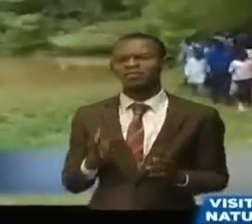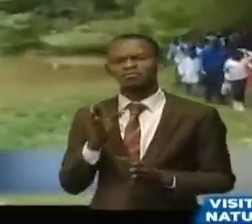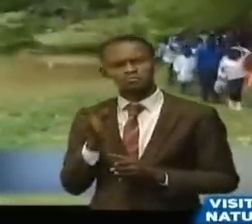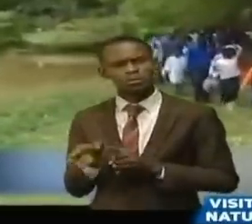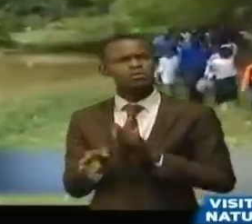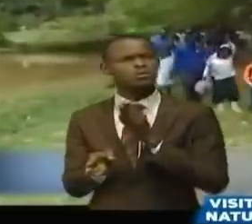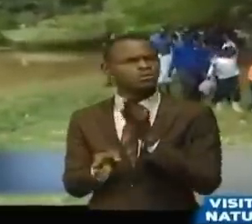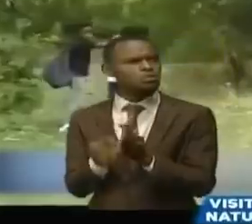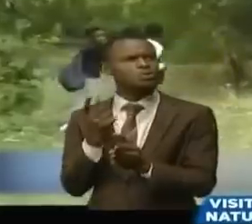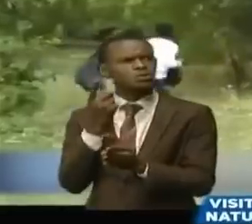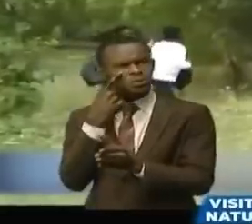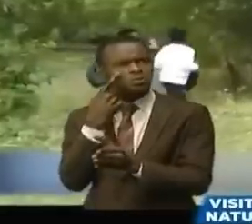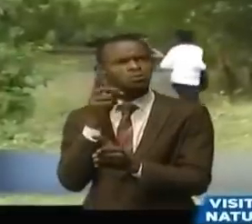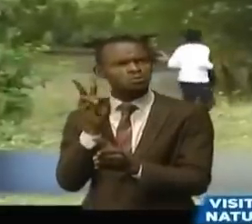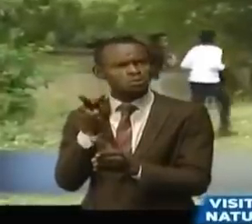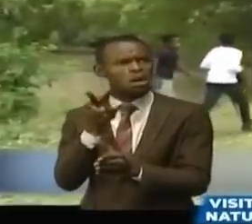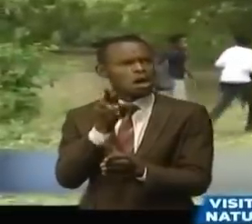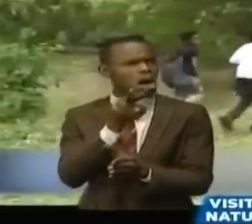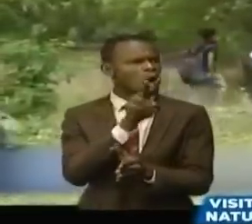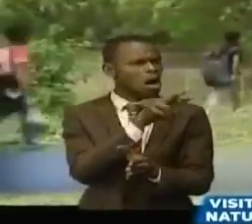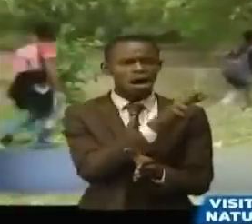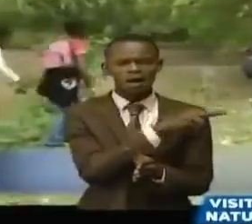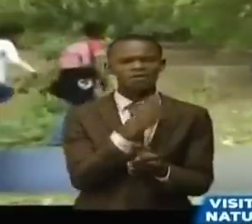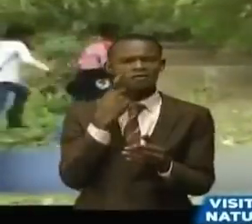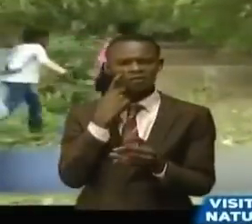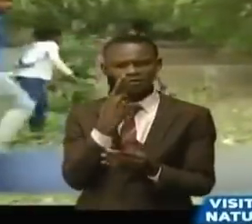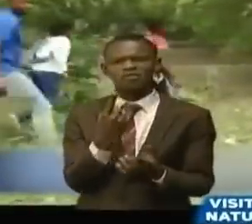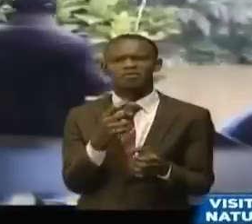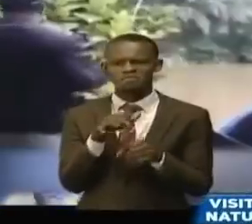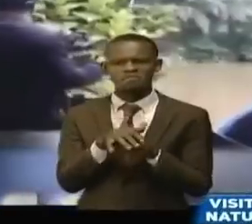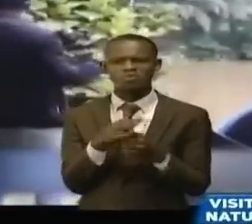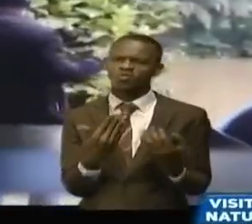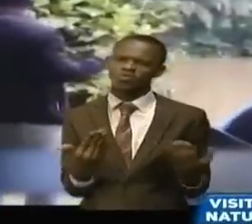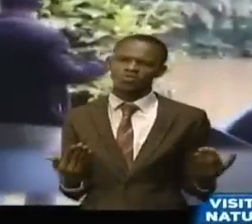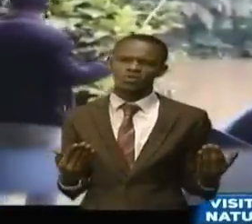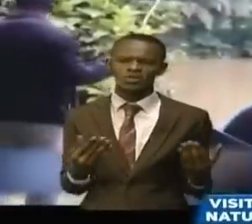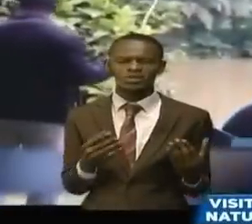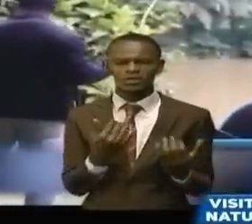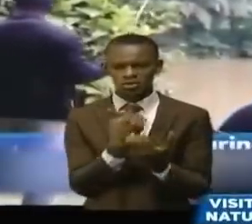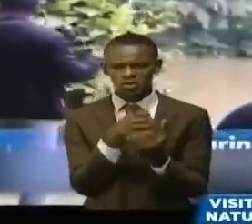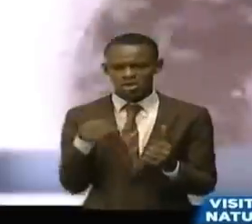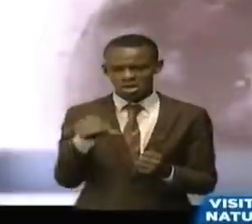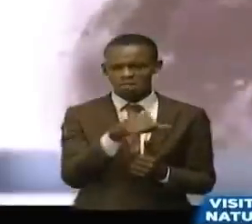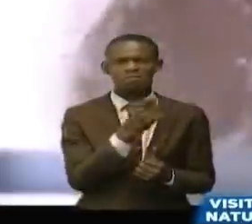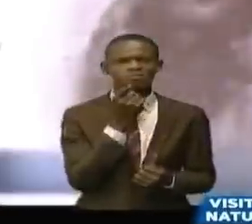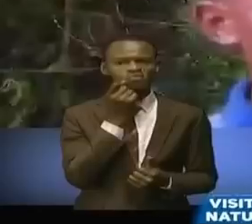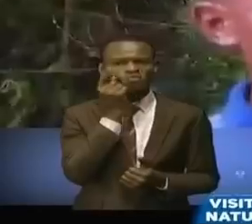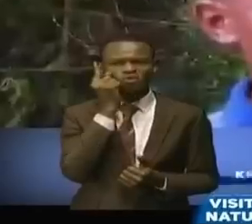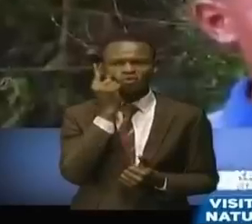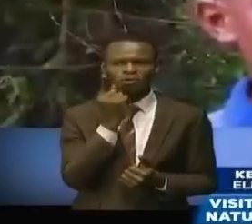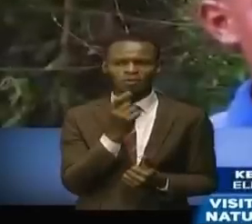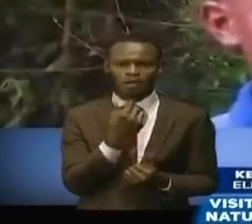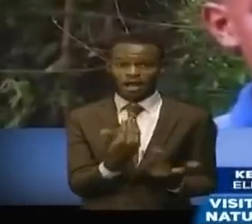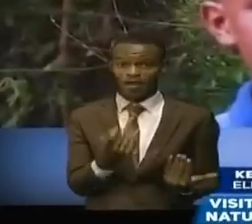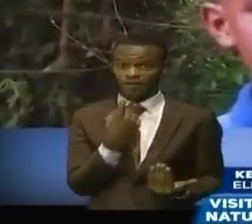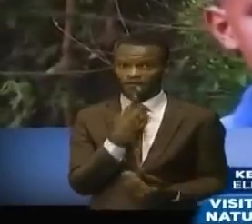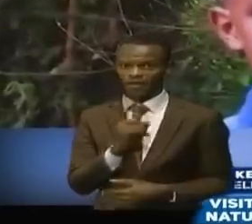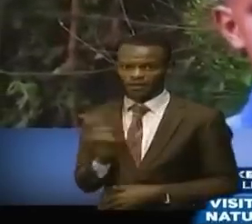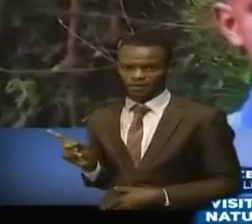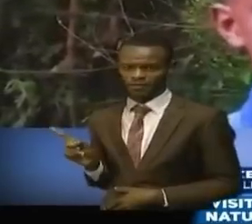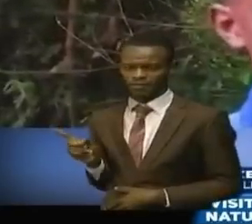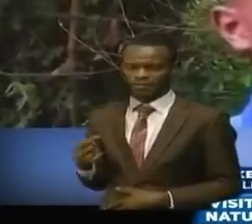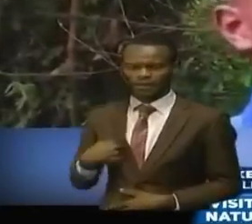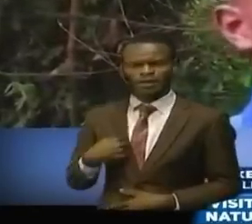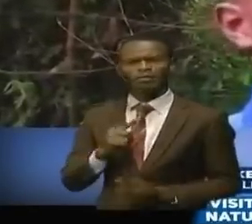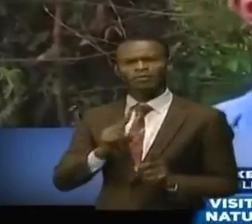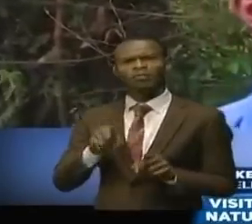plusieurs heures à la découverte des trésors cachés dans ces sites pour mieux comprendre la réalité du terrain. Cette visite nous a appris beaucoup de